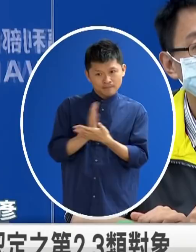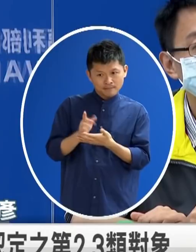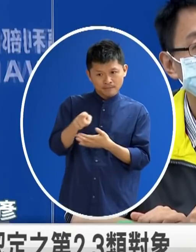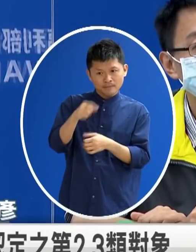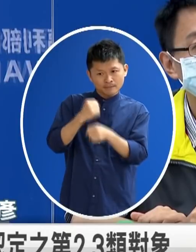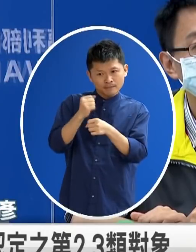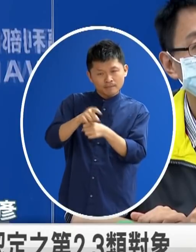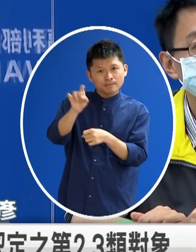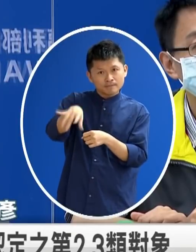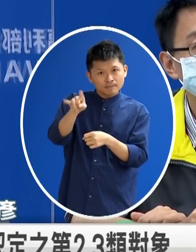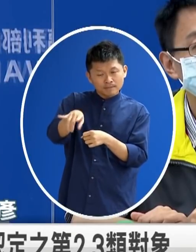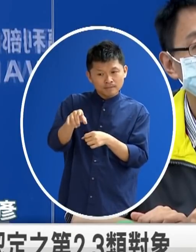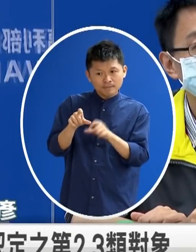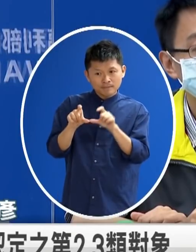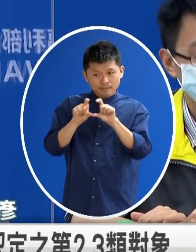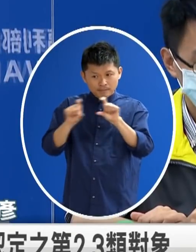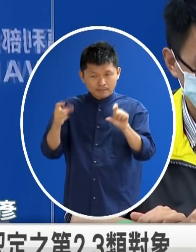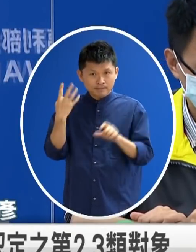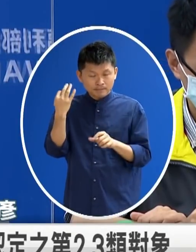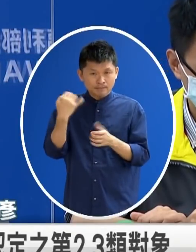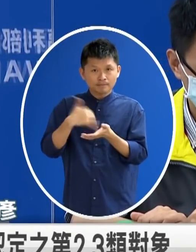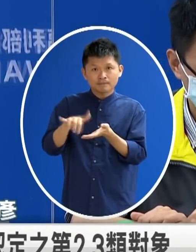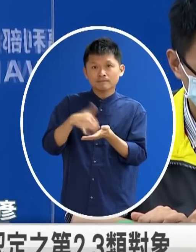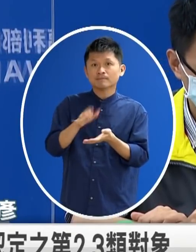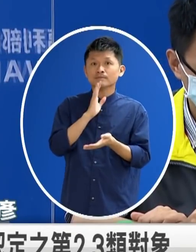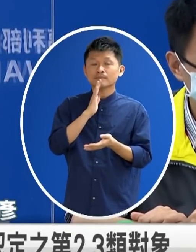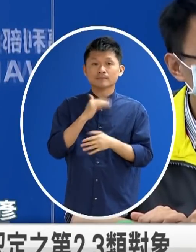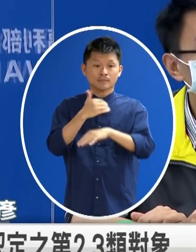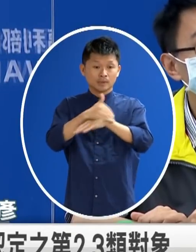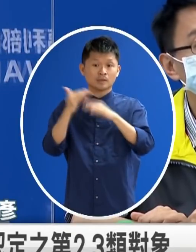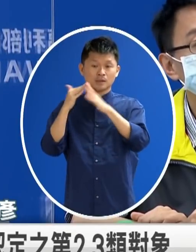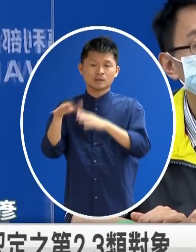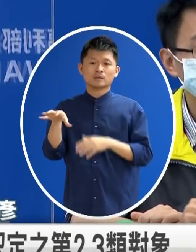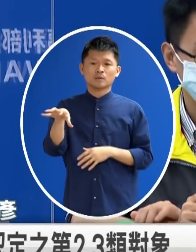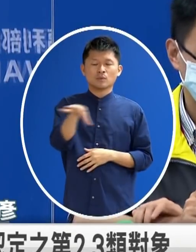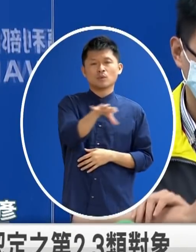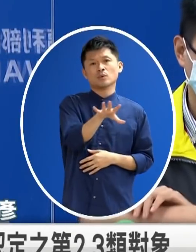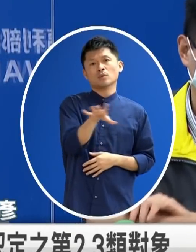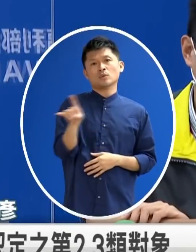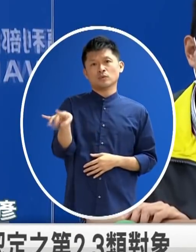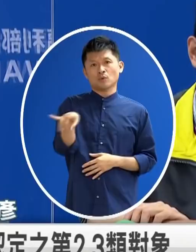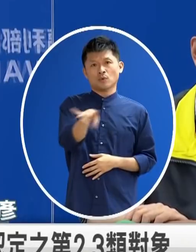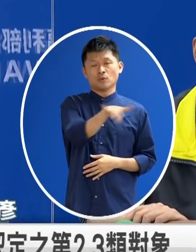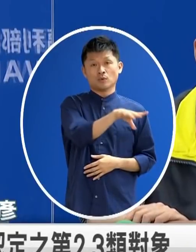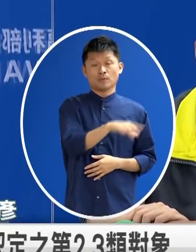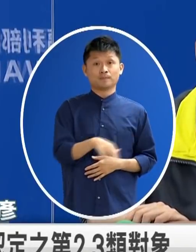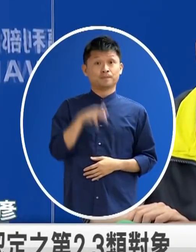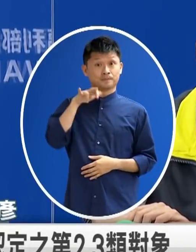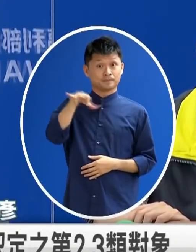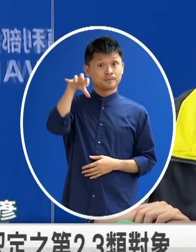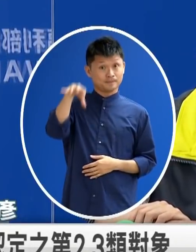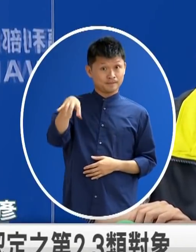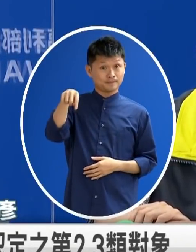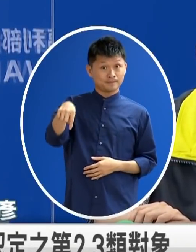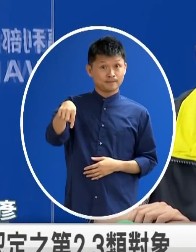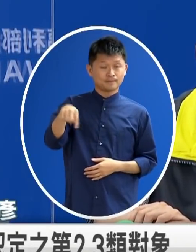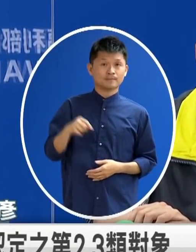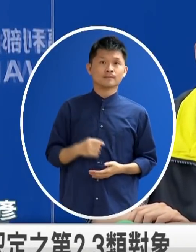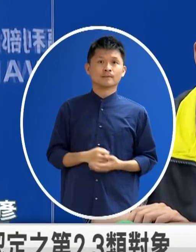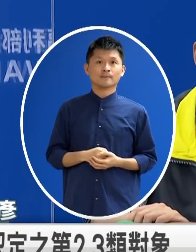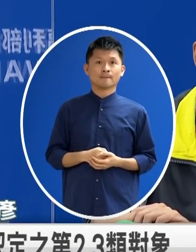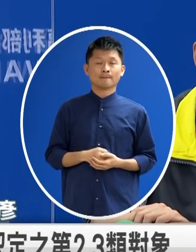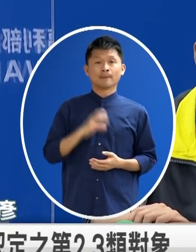在地去做计算，所以这个各县市都会有。那因为机场的这个包